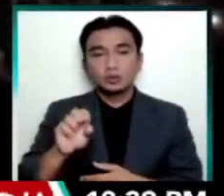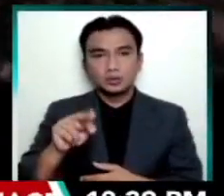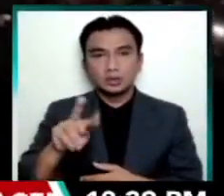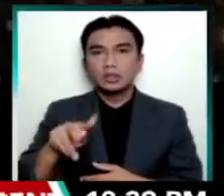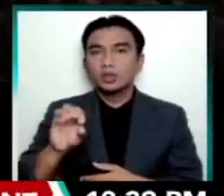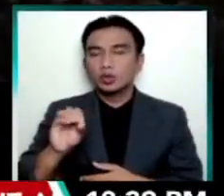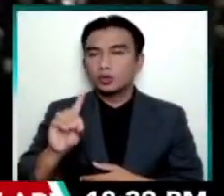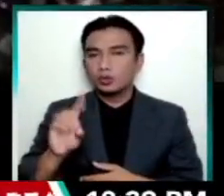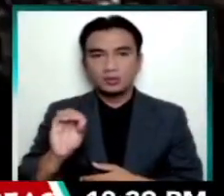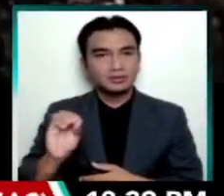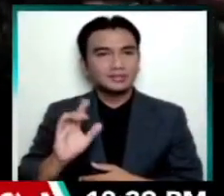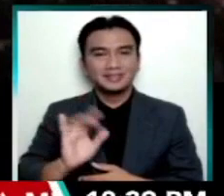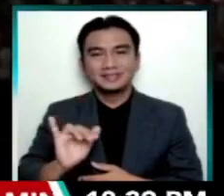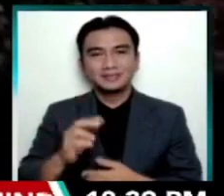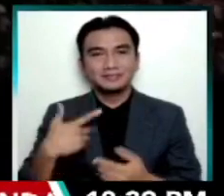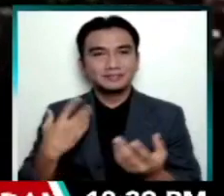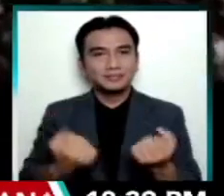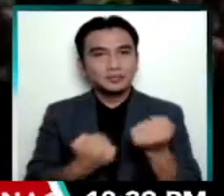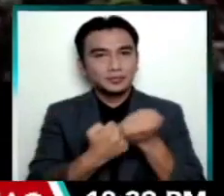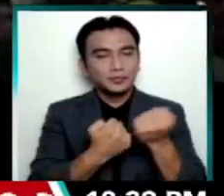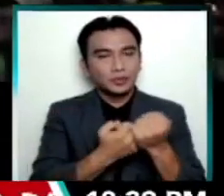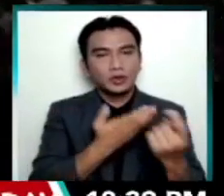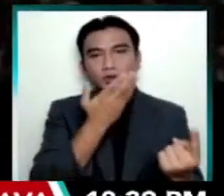sa Grand Rally sa Agusan del Sur.